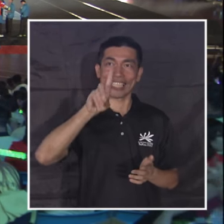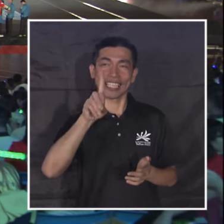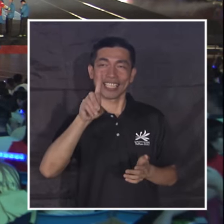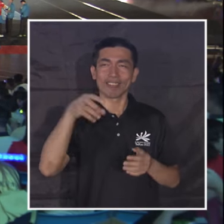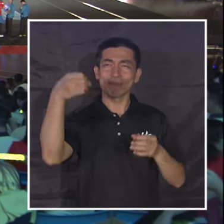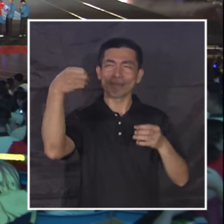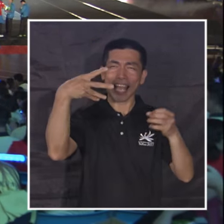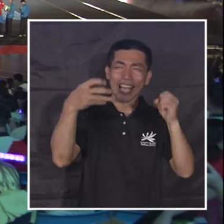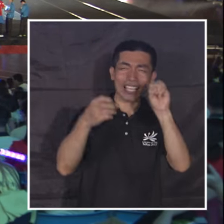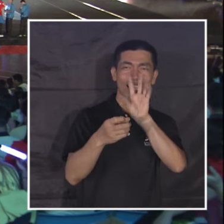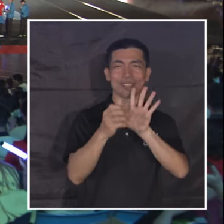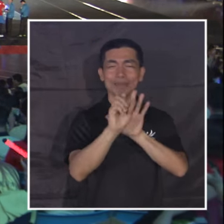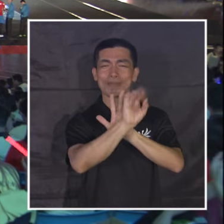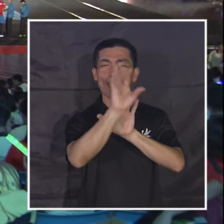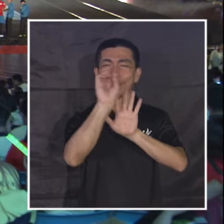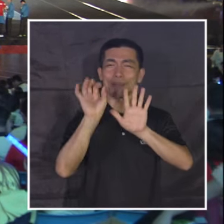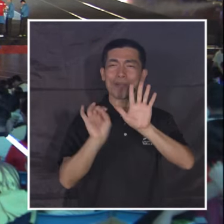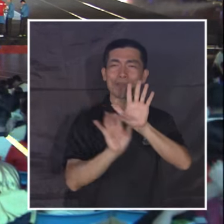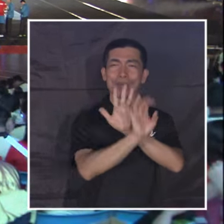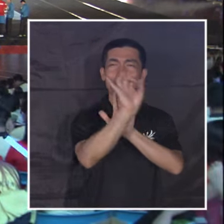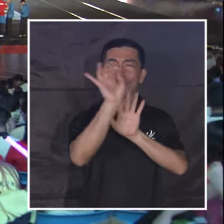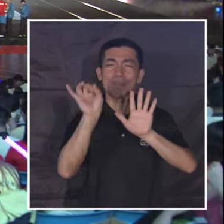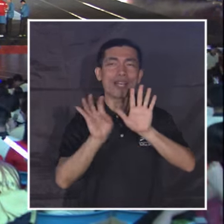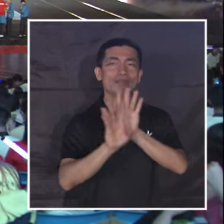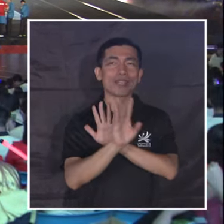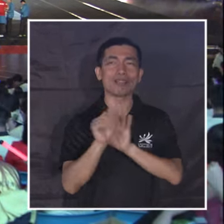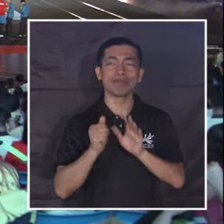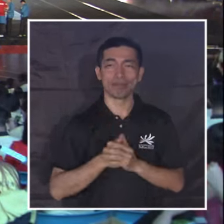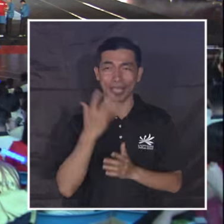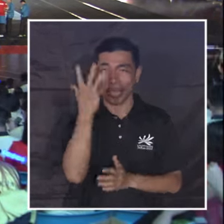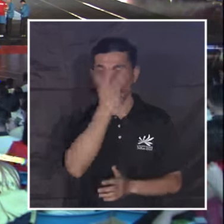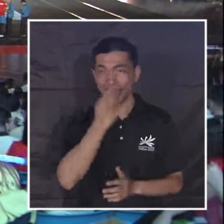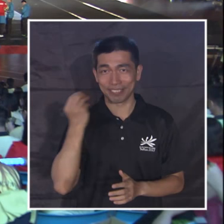裁、画龙点睛的设计巧思。